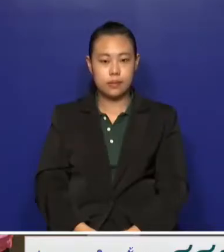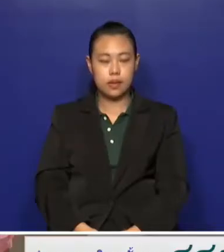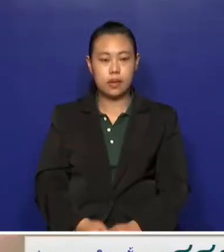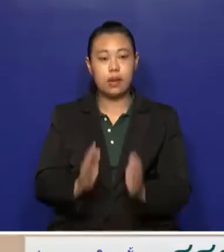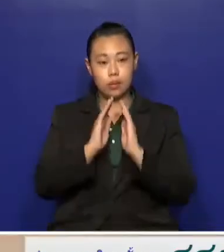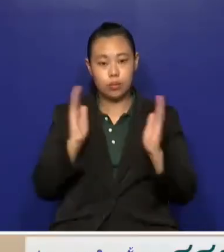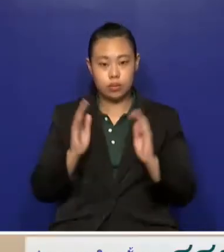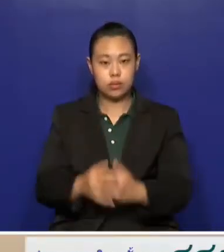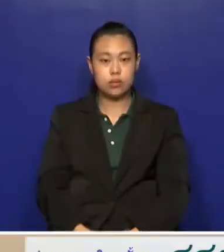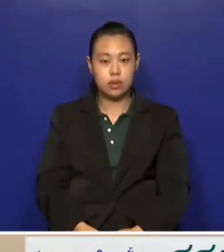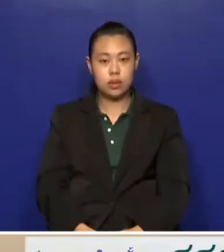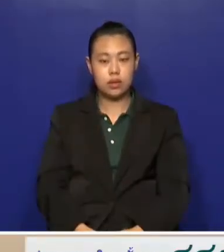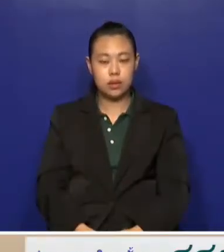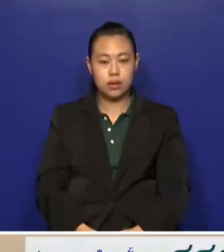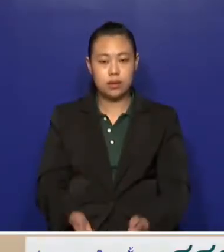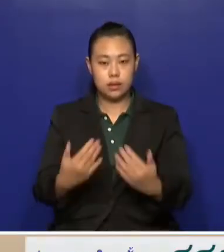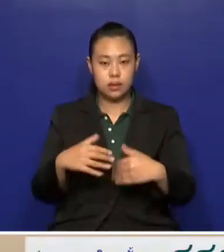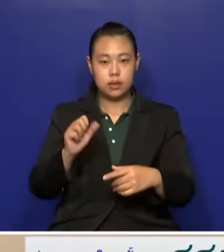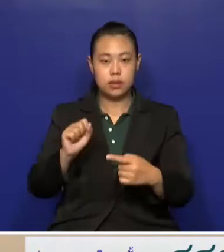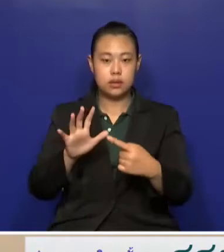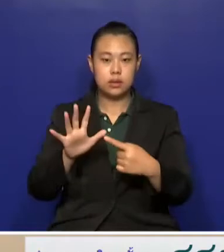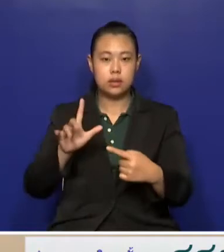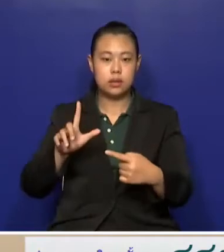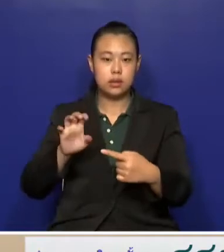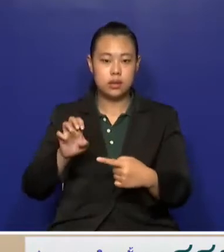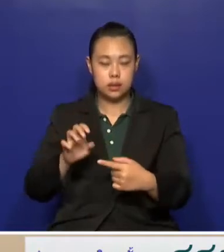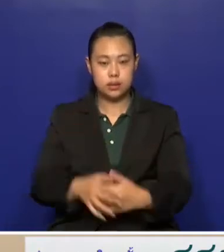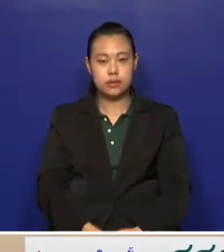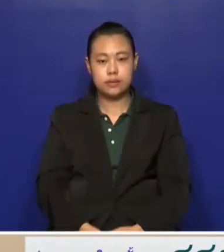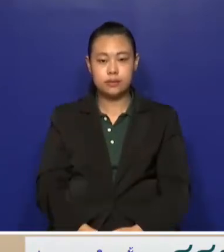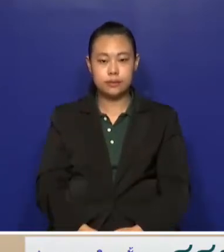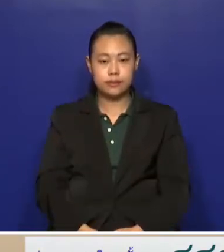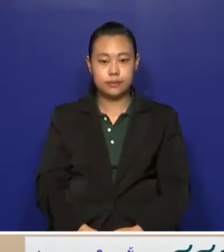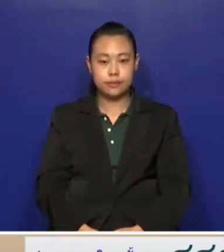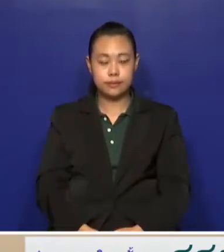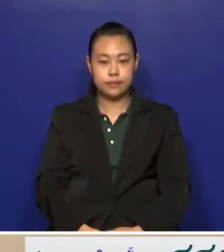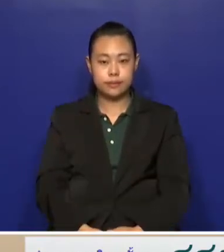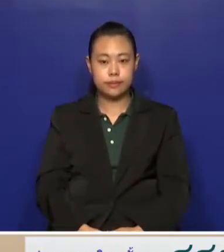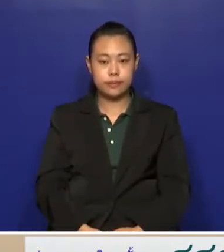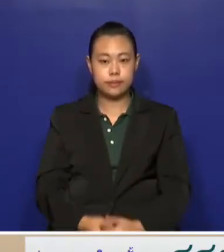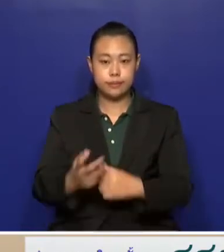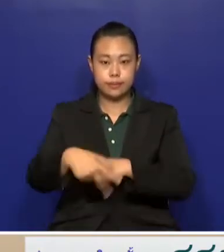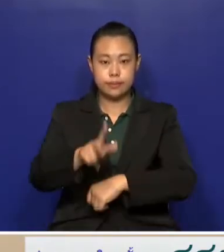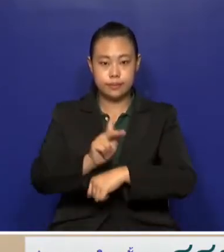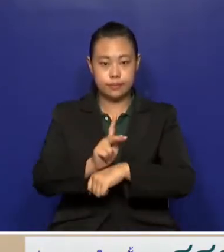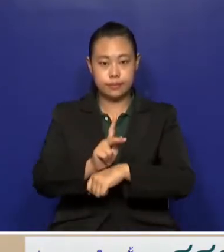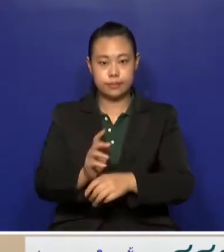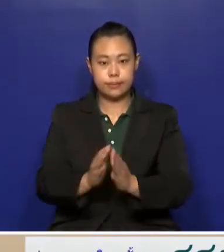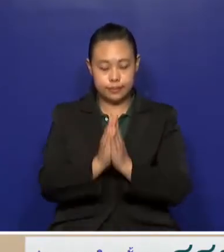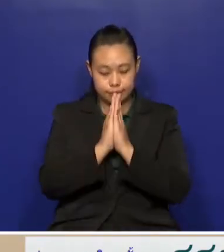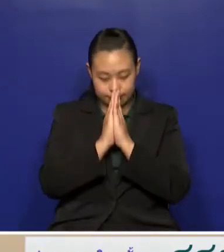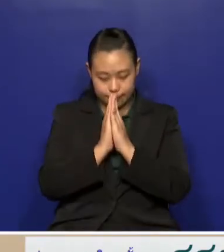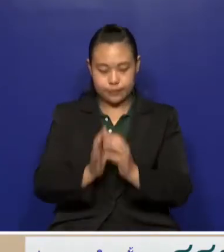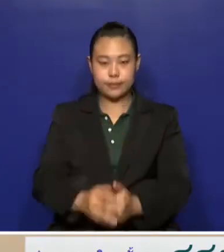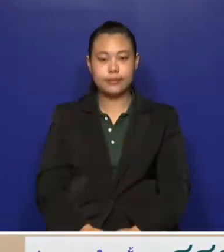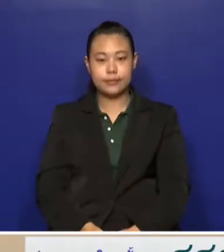ต่อไปเชิญท่านสำรีครับตามด้วยท่านมานพคีรีภูวดลนะครับ กราบเรียนท่านประธานสภาที่เค